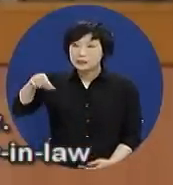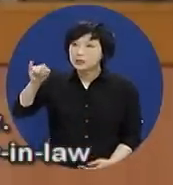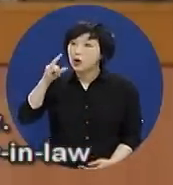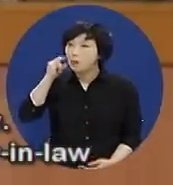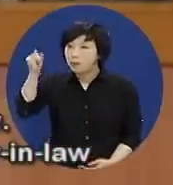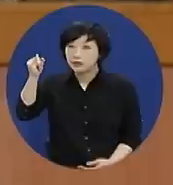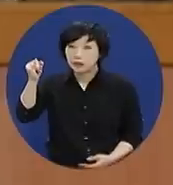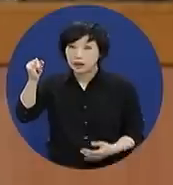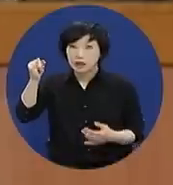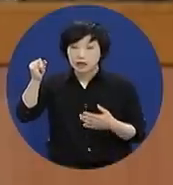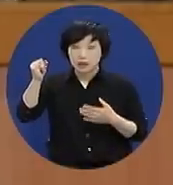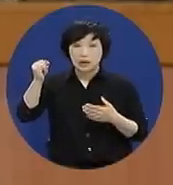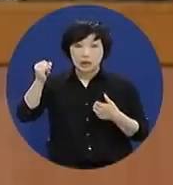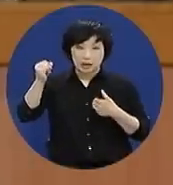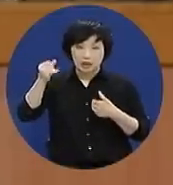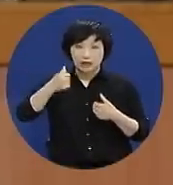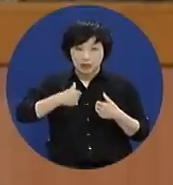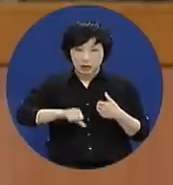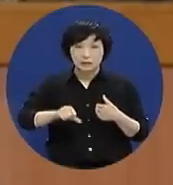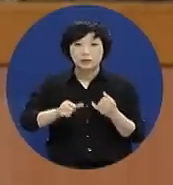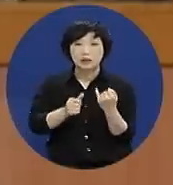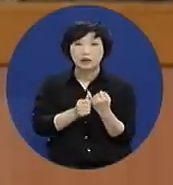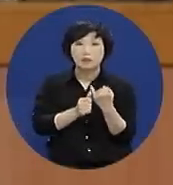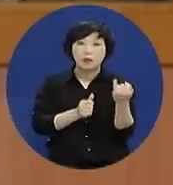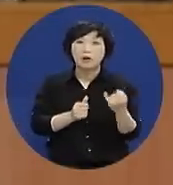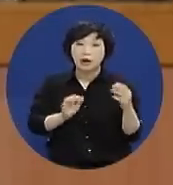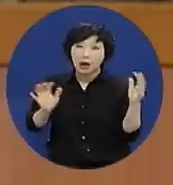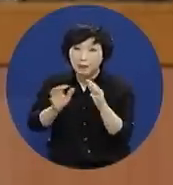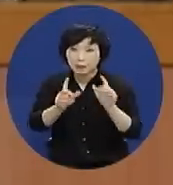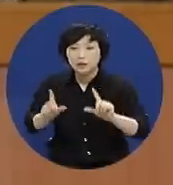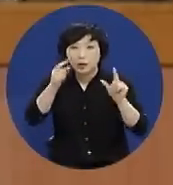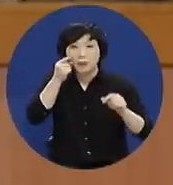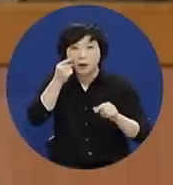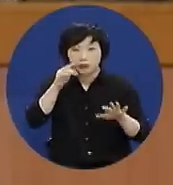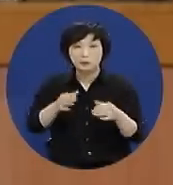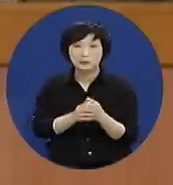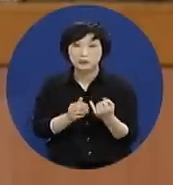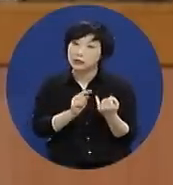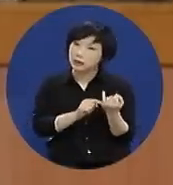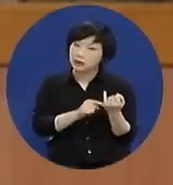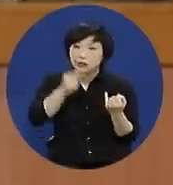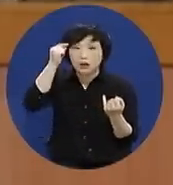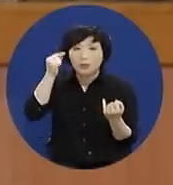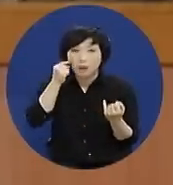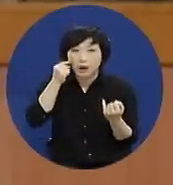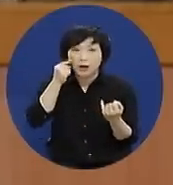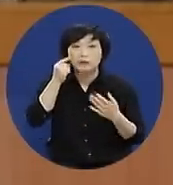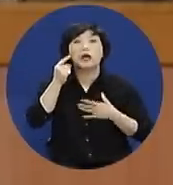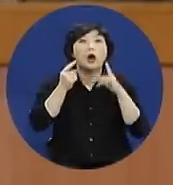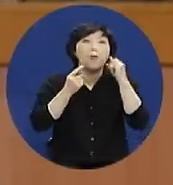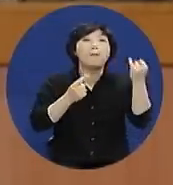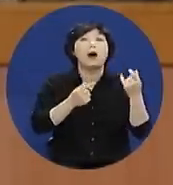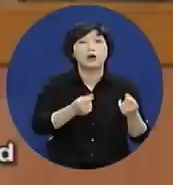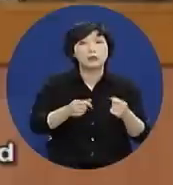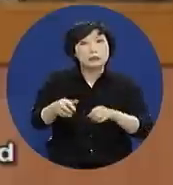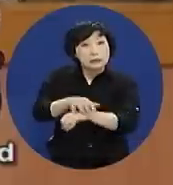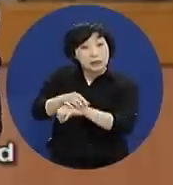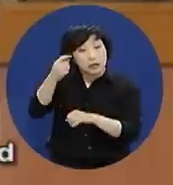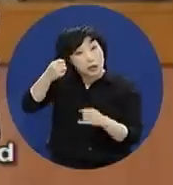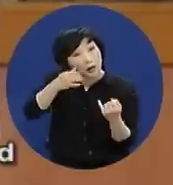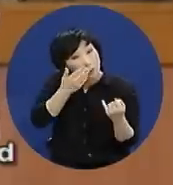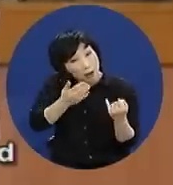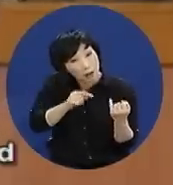シが自分の父の母だとしたら煩わしい人だと思います